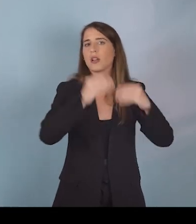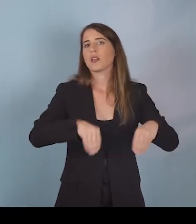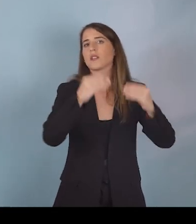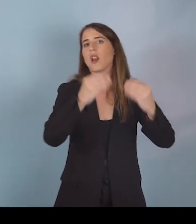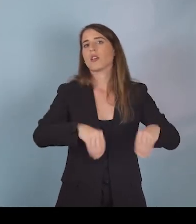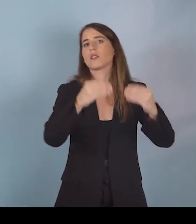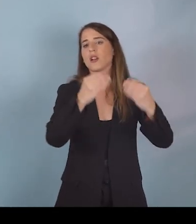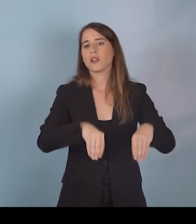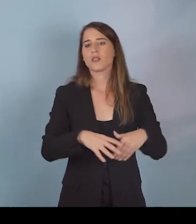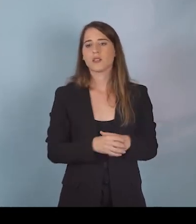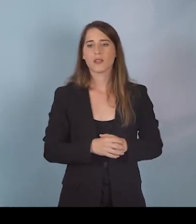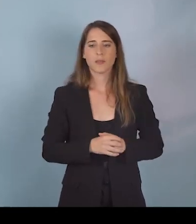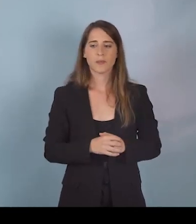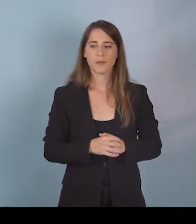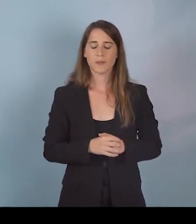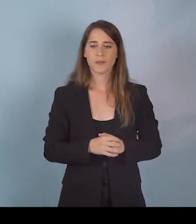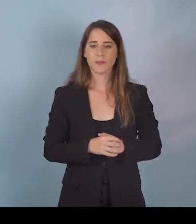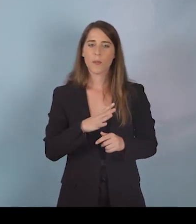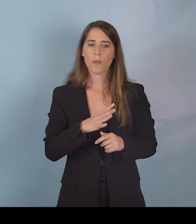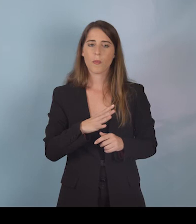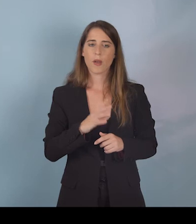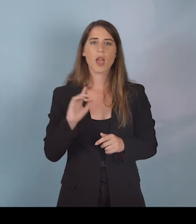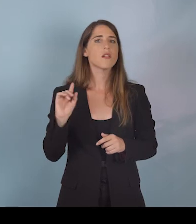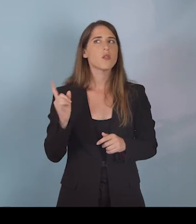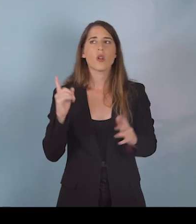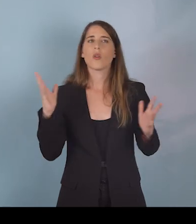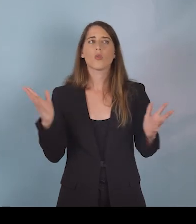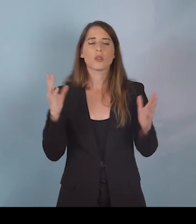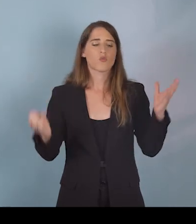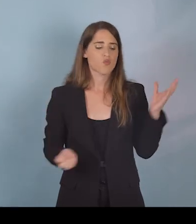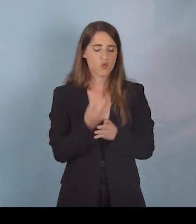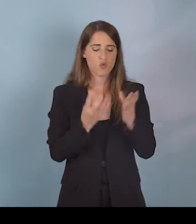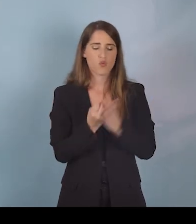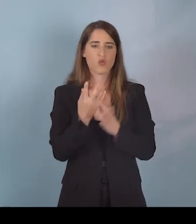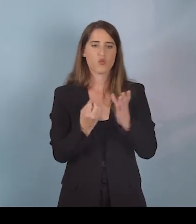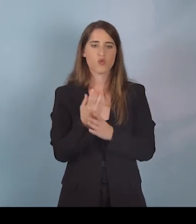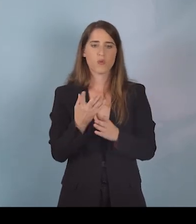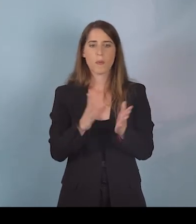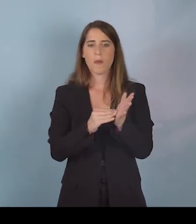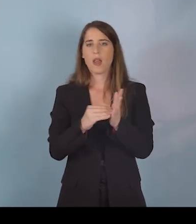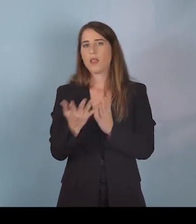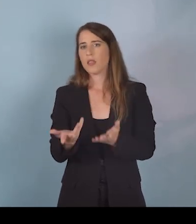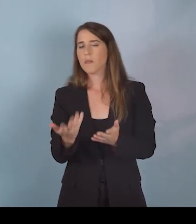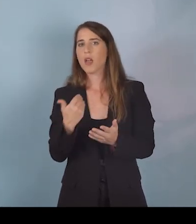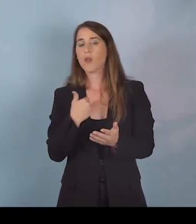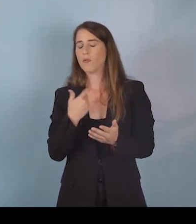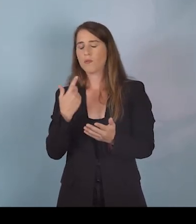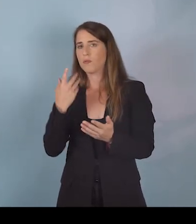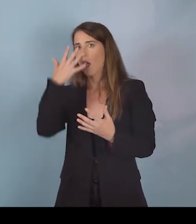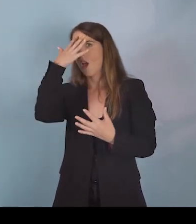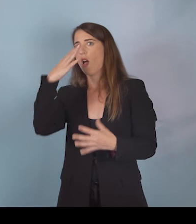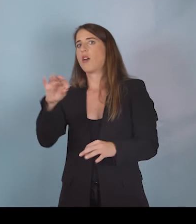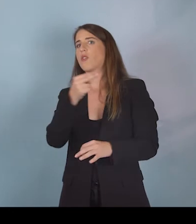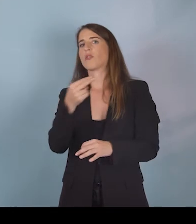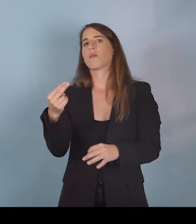μέσω της παρούσας κυβέρνησης. Θέλουμε ακριβώς αυτό να το δούμε και όλα αυτά και τα δεδομένα, τα